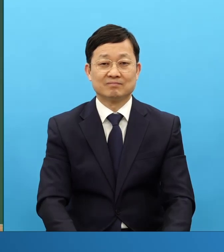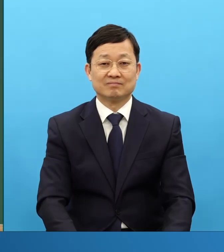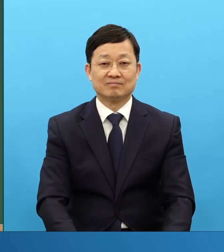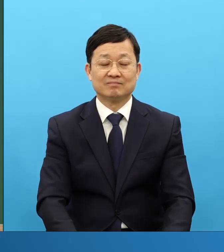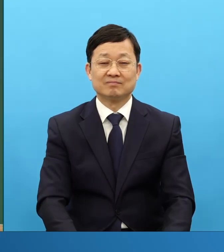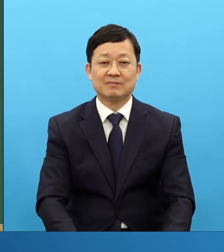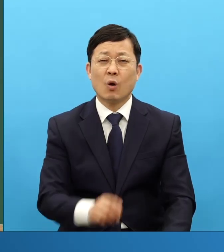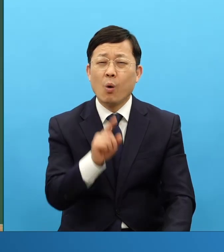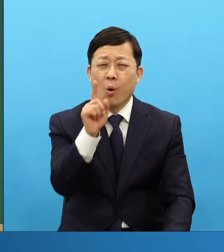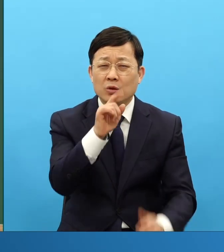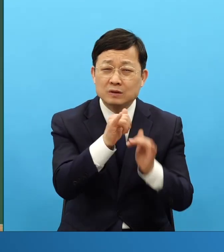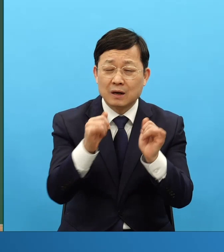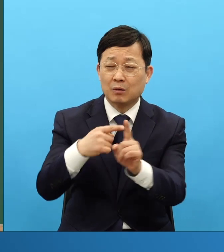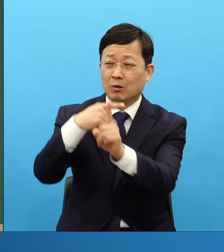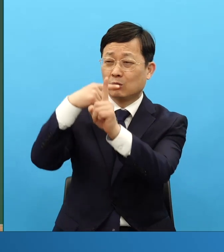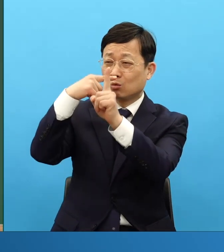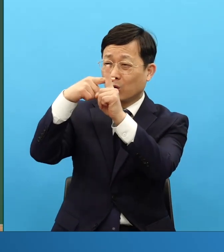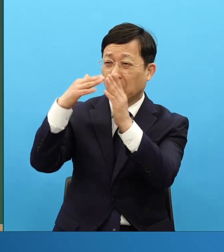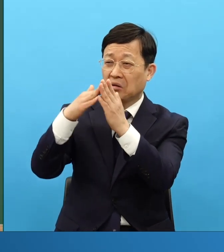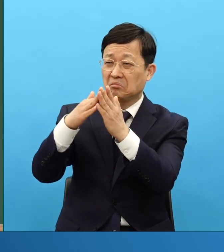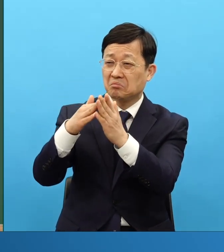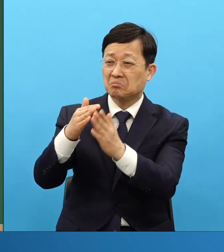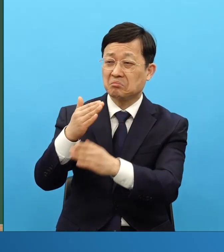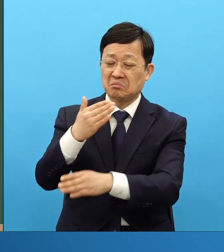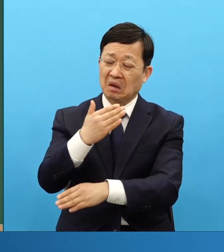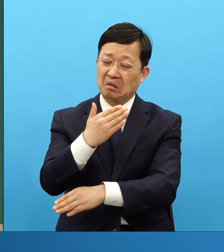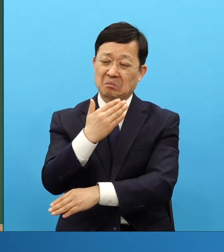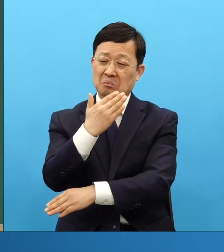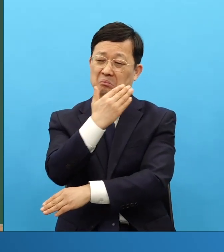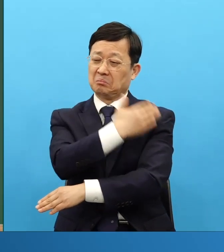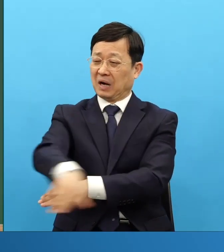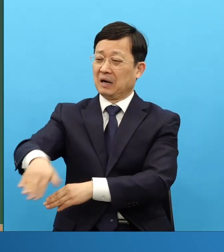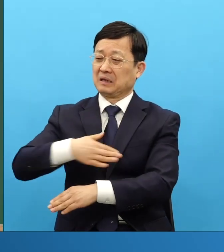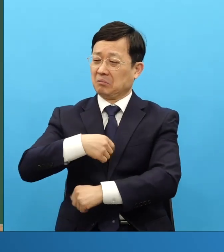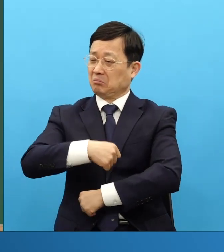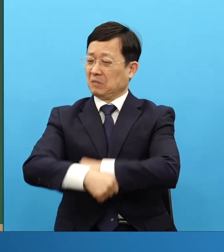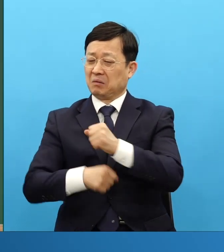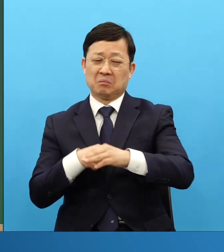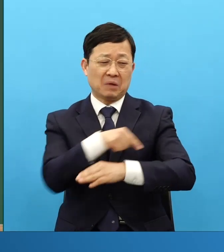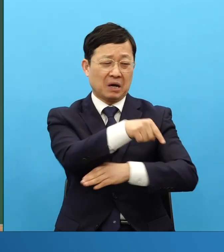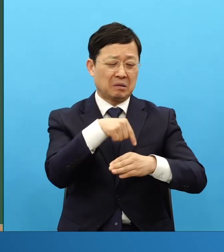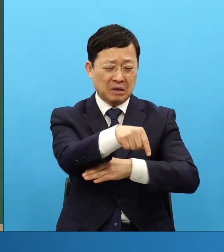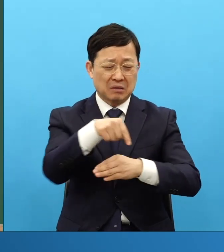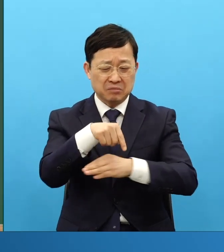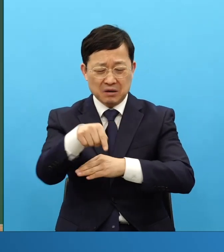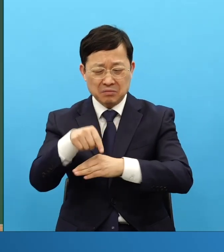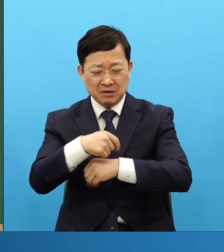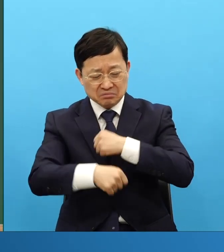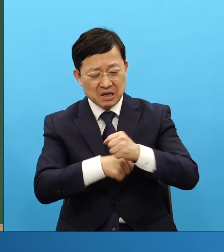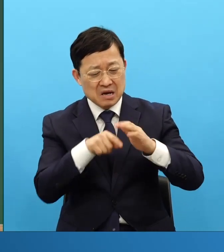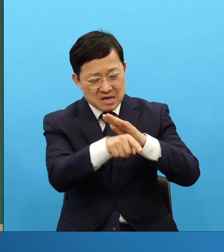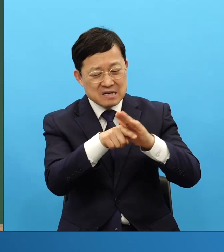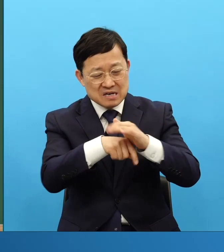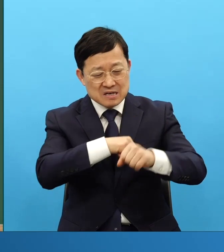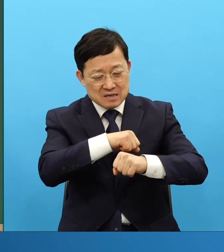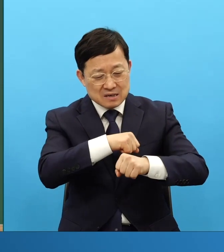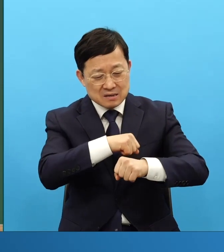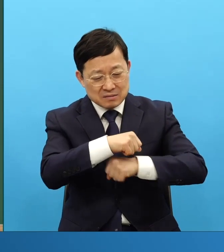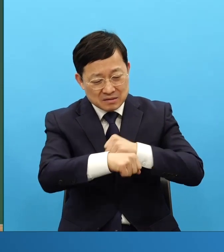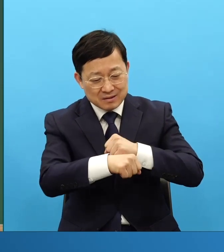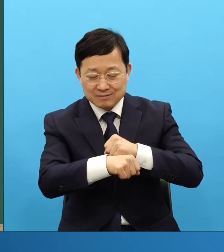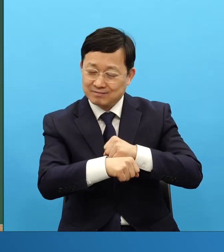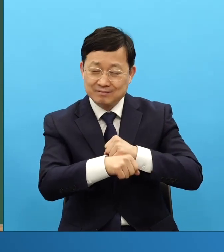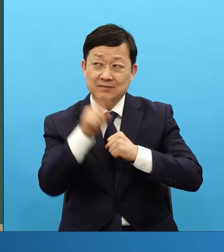원하시는 거 맞겠어요 그게? And then sometimes I see people who just completely abandon their church. They're running around outside, and I wonder, is that what God really wants? It's really only